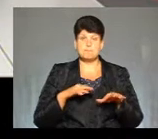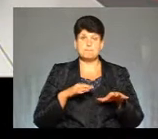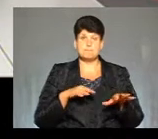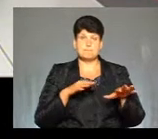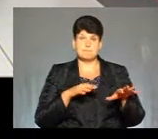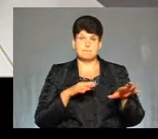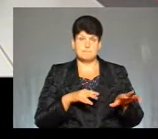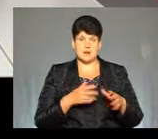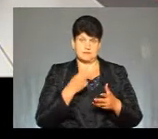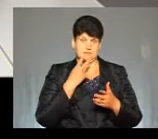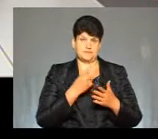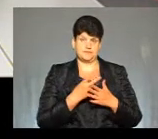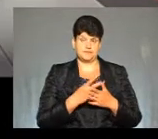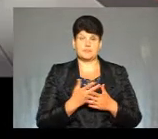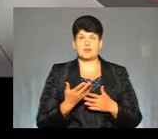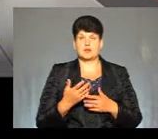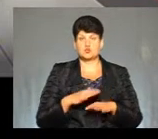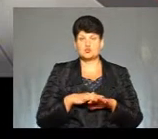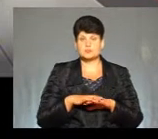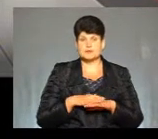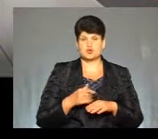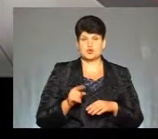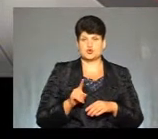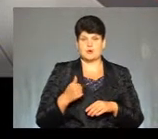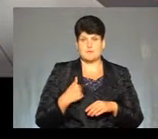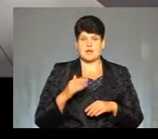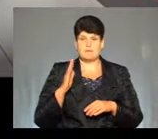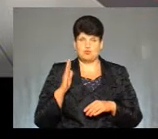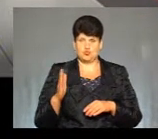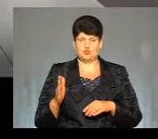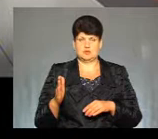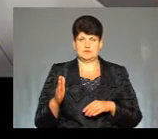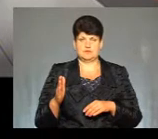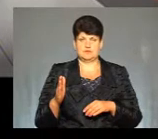можливість заявити суспільству, що ми будемо,